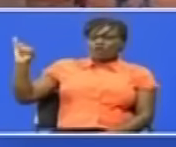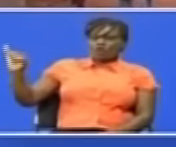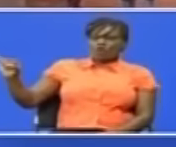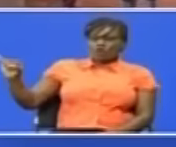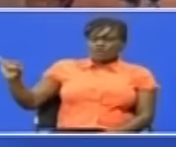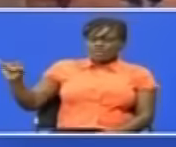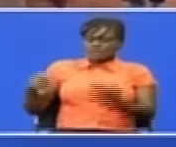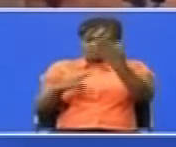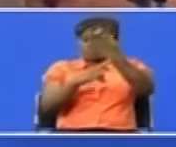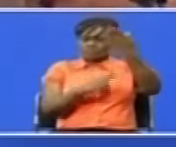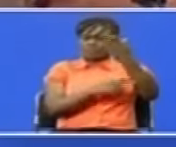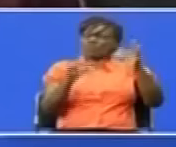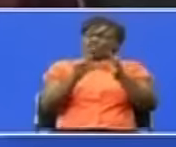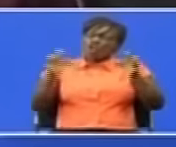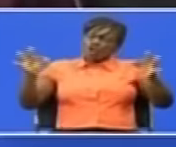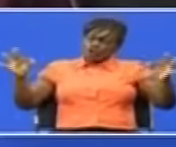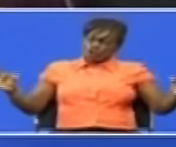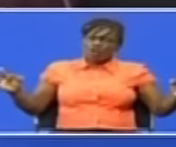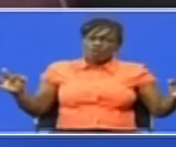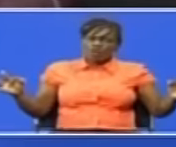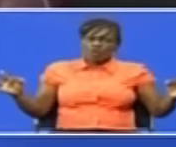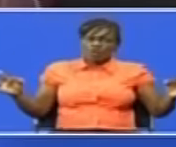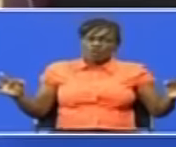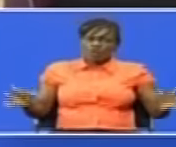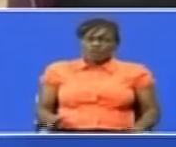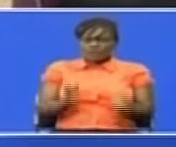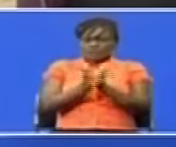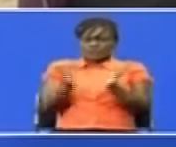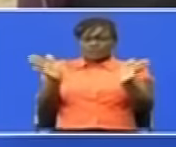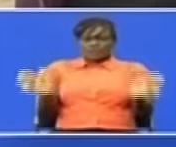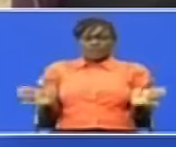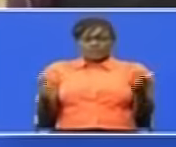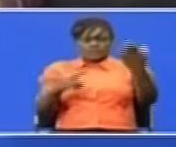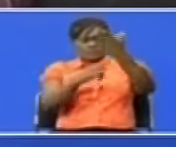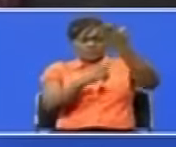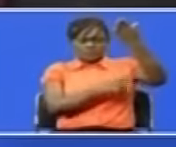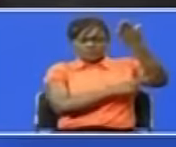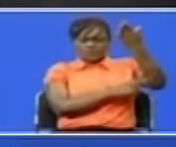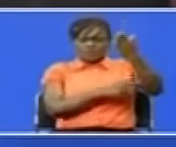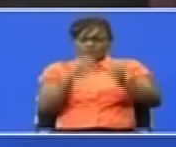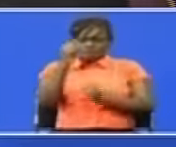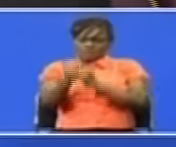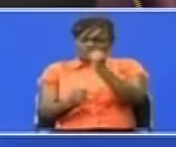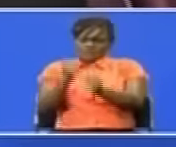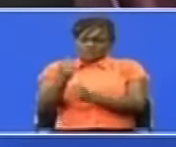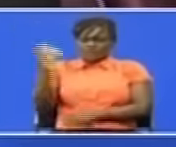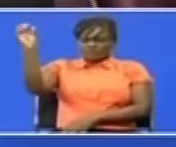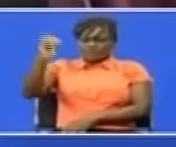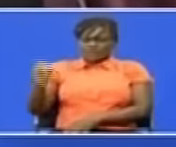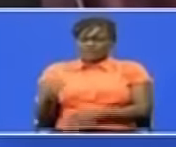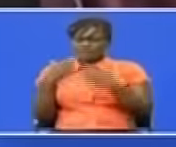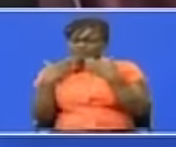ambalo ni mojawapo ya daraja ndefu zaidi. Generally, now the bridge is about 55%